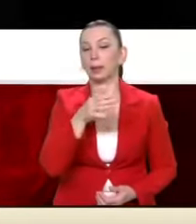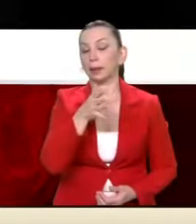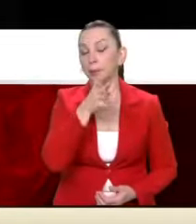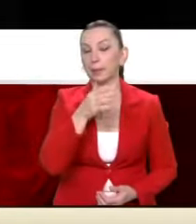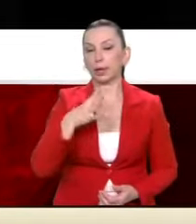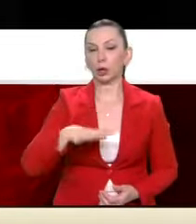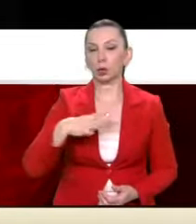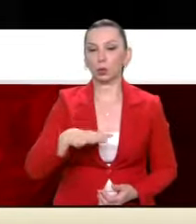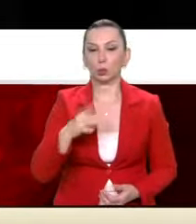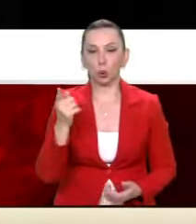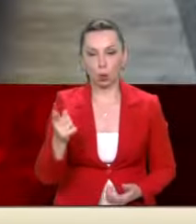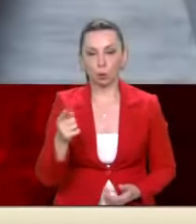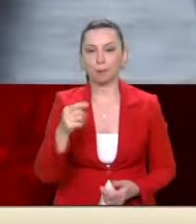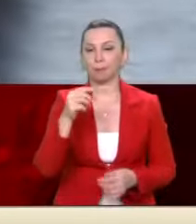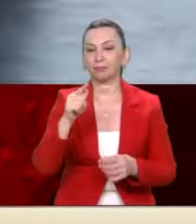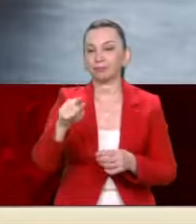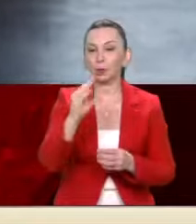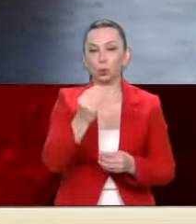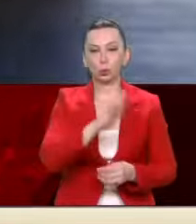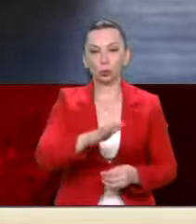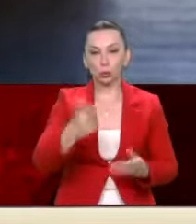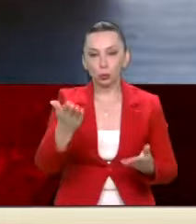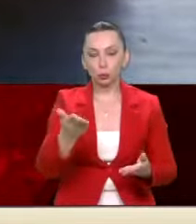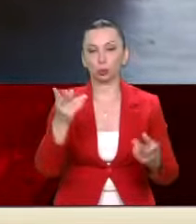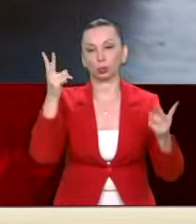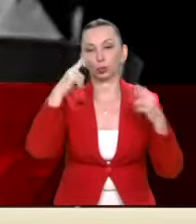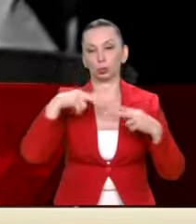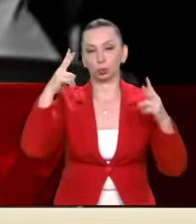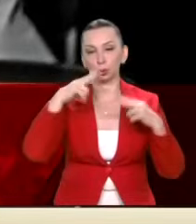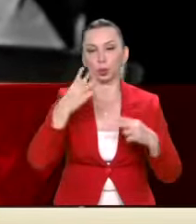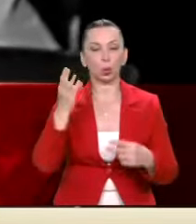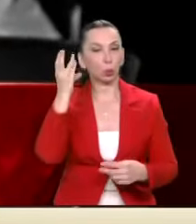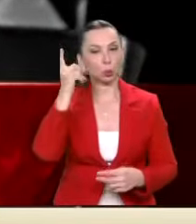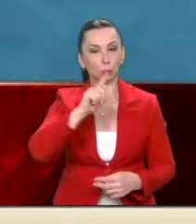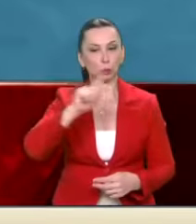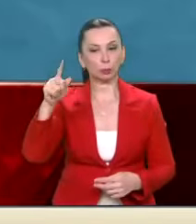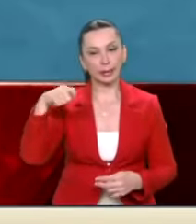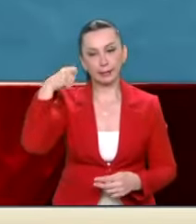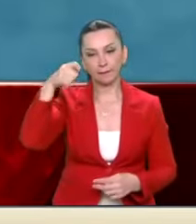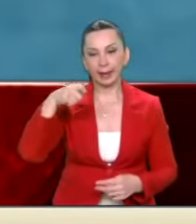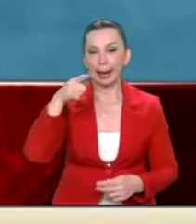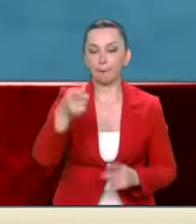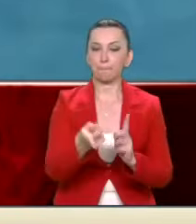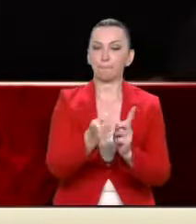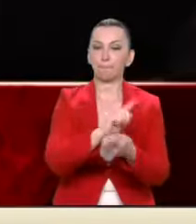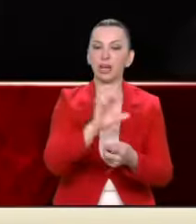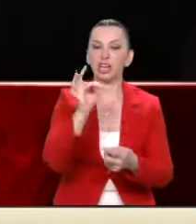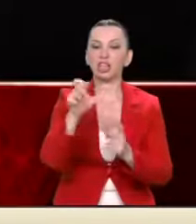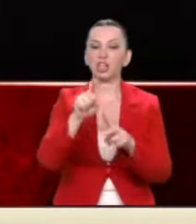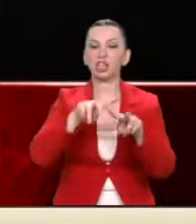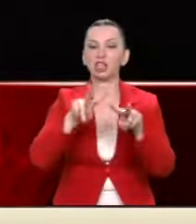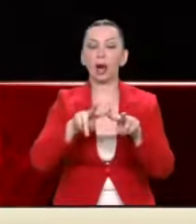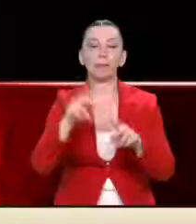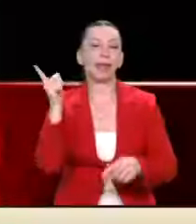çok seviyorum. Mekanı cennet olsun. Çocukları gözyaşlarını zor tuttu. Unutulmaz filmlerde imzası olan Yeşilçam'ın